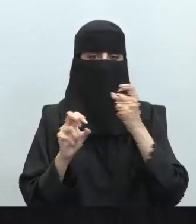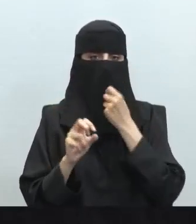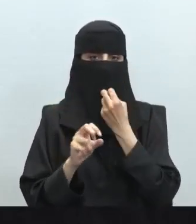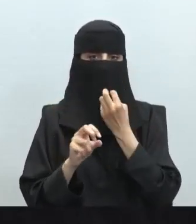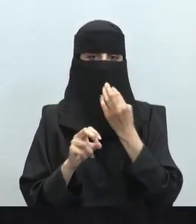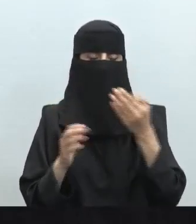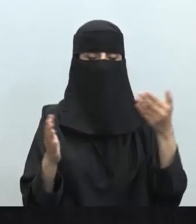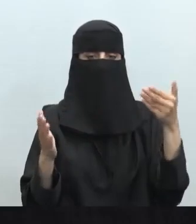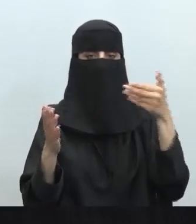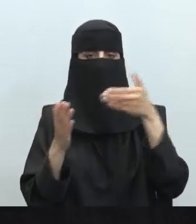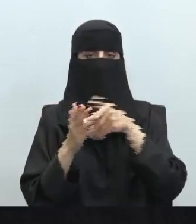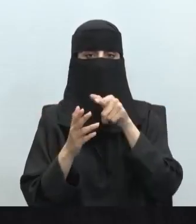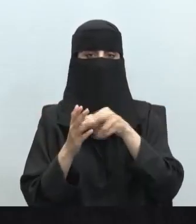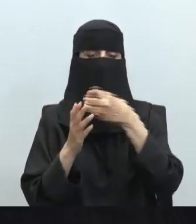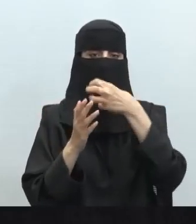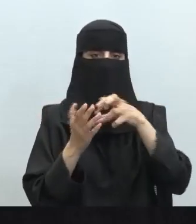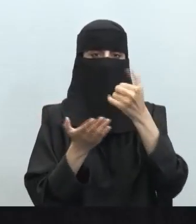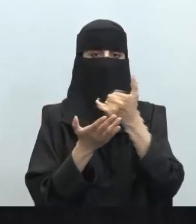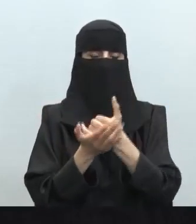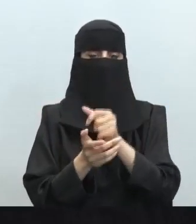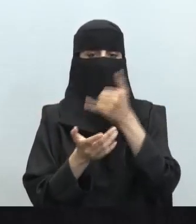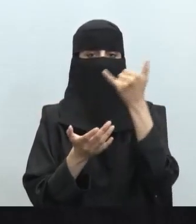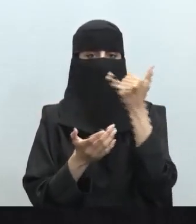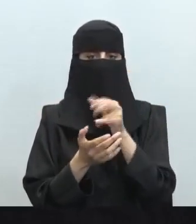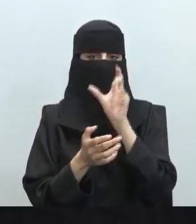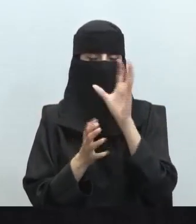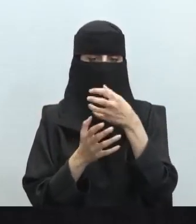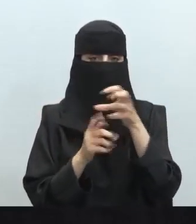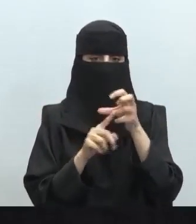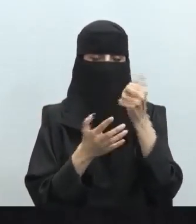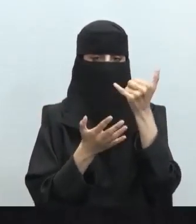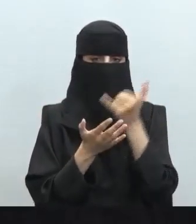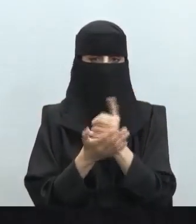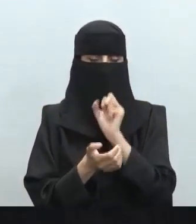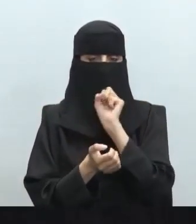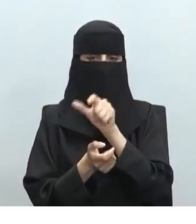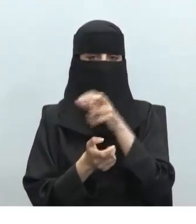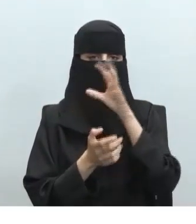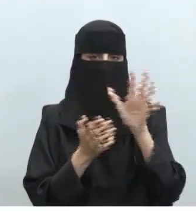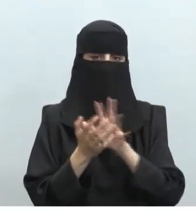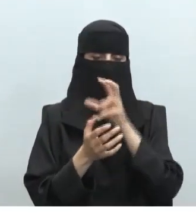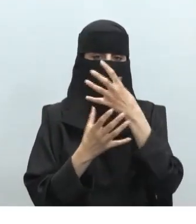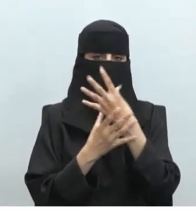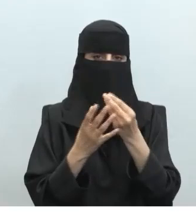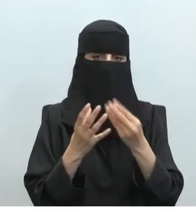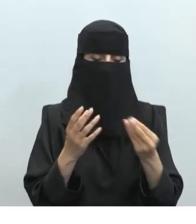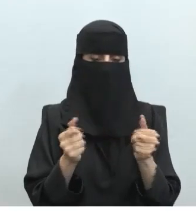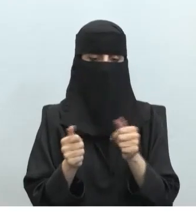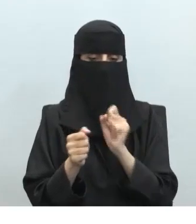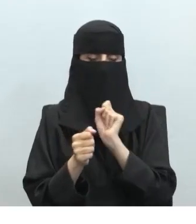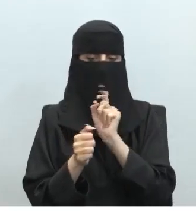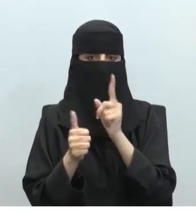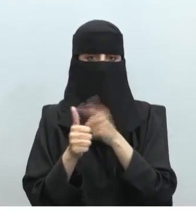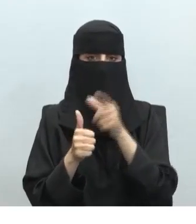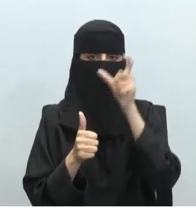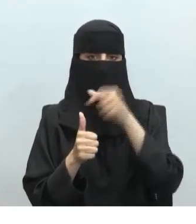لنتعرف ما هو الجزء المسؤول عن توريث هذه الصفات في اولى الخطوات اولى الابحاث اللي ظهرت معنا العالم